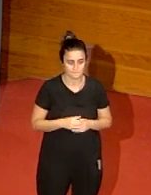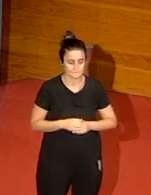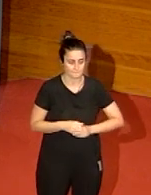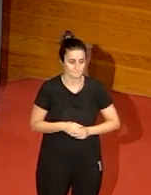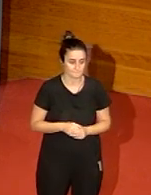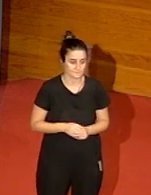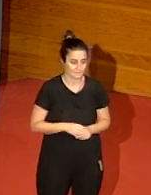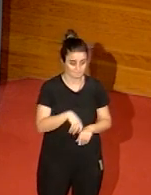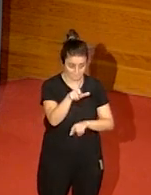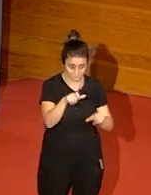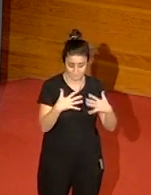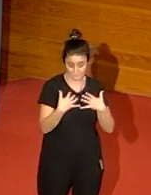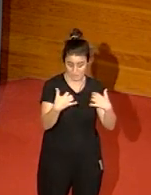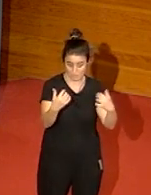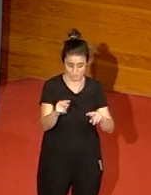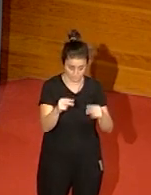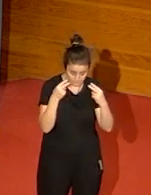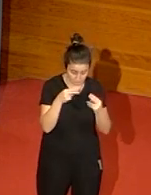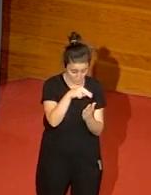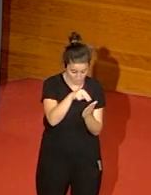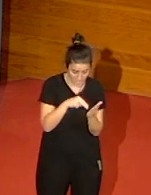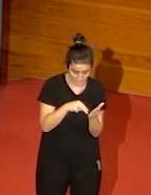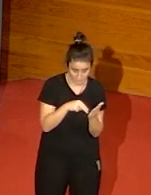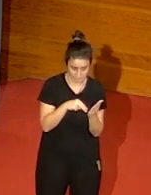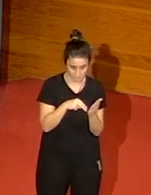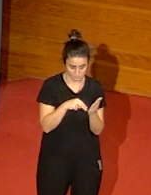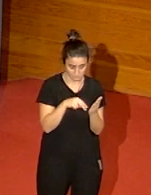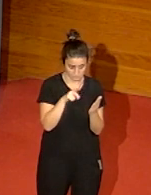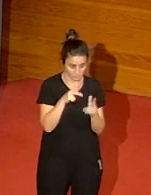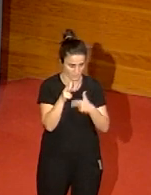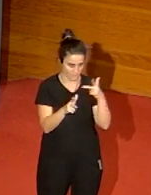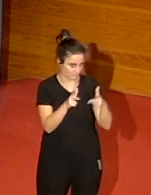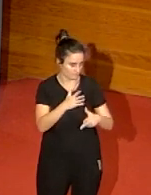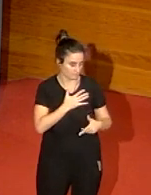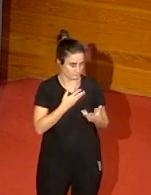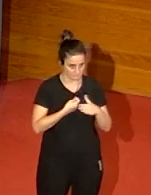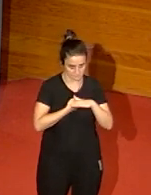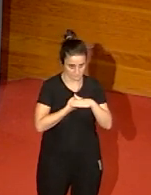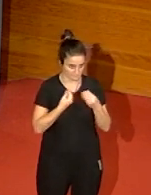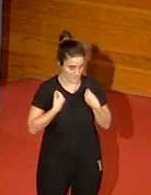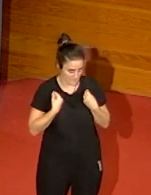ikusleak, entzuleak, irakurleak, mendebaldekoak dira, Euskal Herrian daude, eta Euskal Herriko